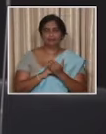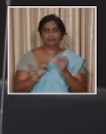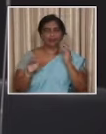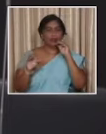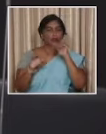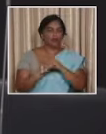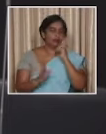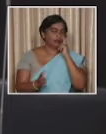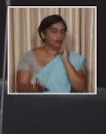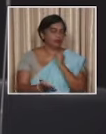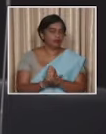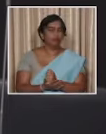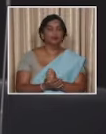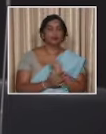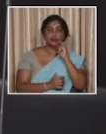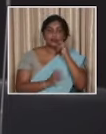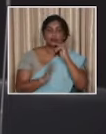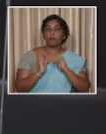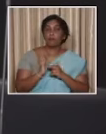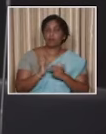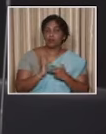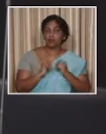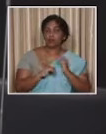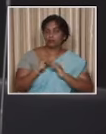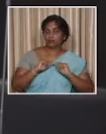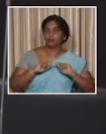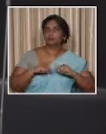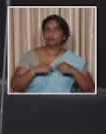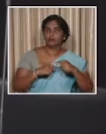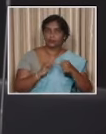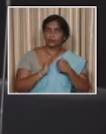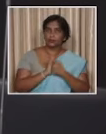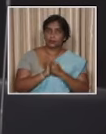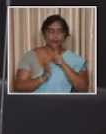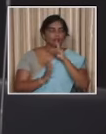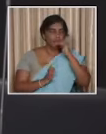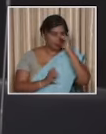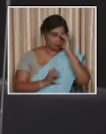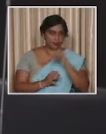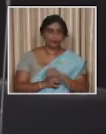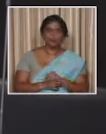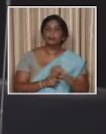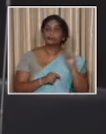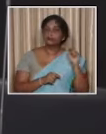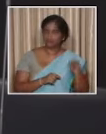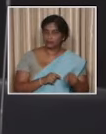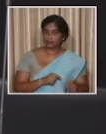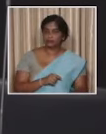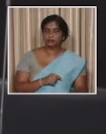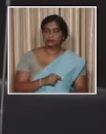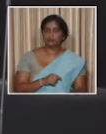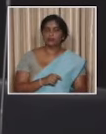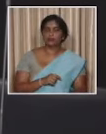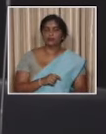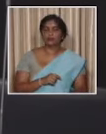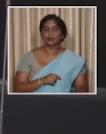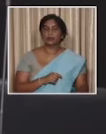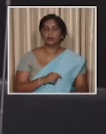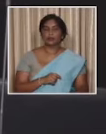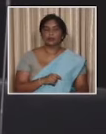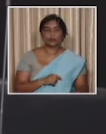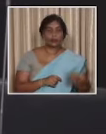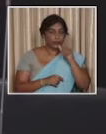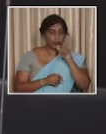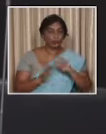විශාල අමාරුවක් තියෙනවා සමහර ව්‍යාපෘතියක් ක්‍රියාවට නගන්න ගරු කතානායකතුමනි. දැන් මේ නියමු ව්‍යාපෘතියක්